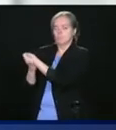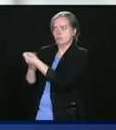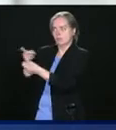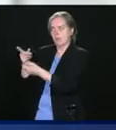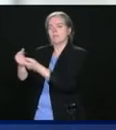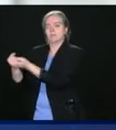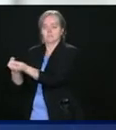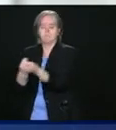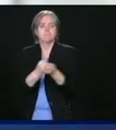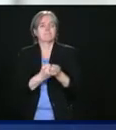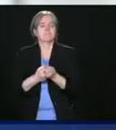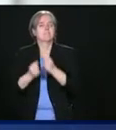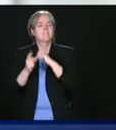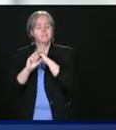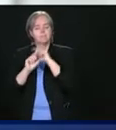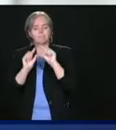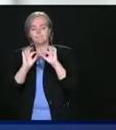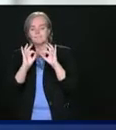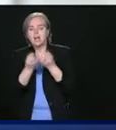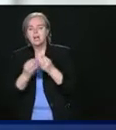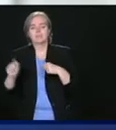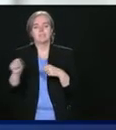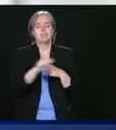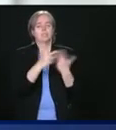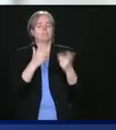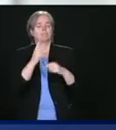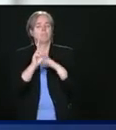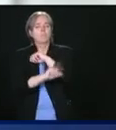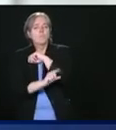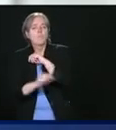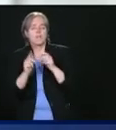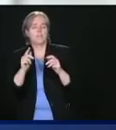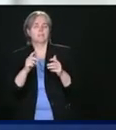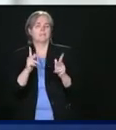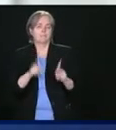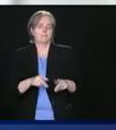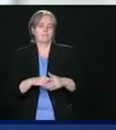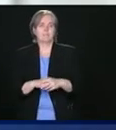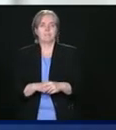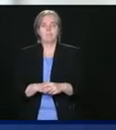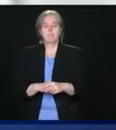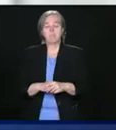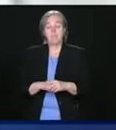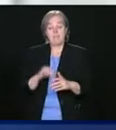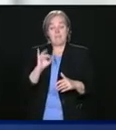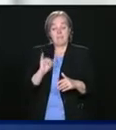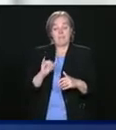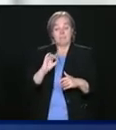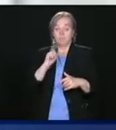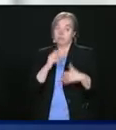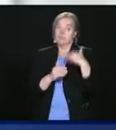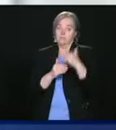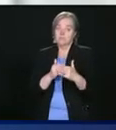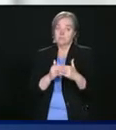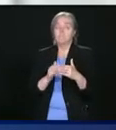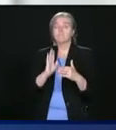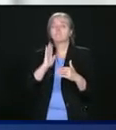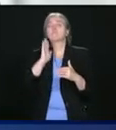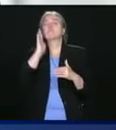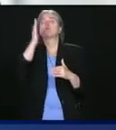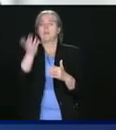on soutient des familles et des travailleurs aussi. Et ceci n'est qu'une première étape. Nous aurons davantage à